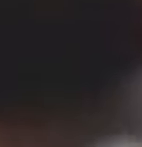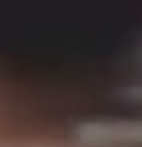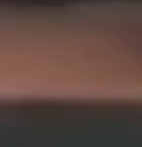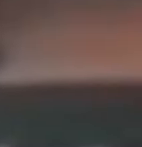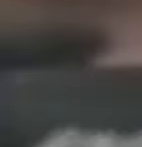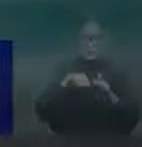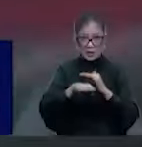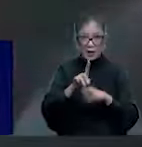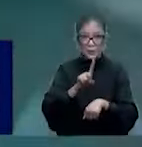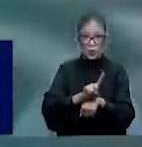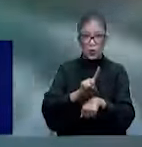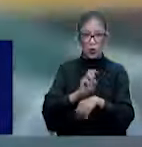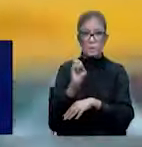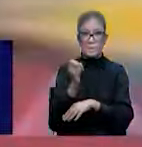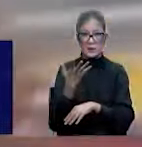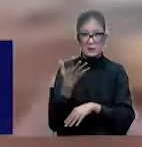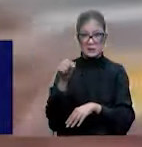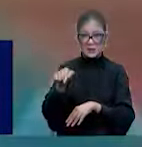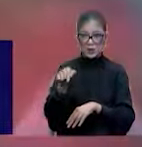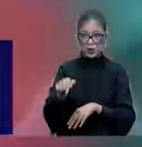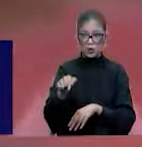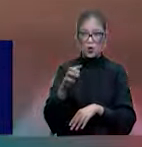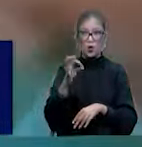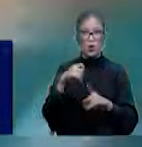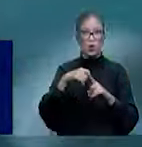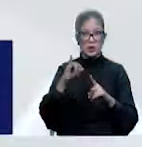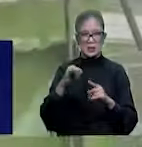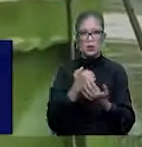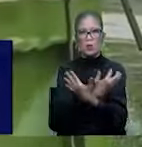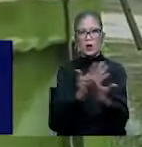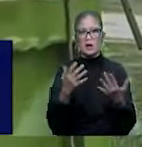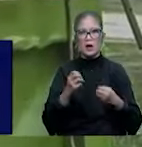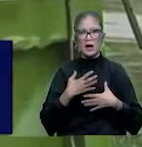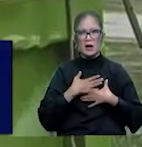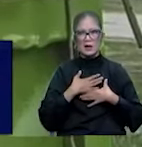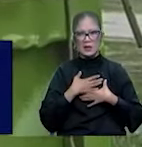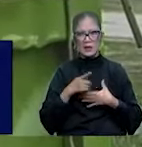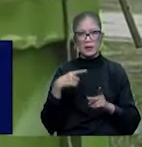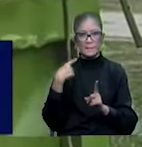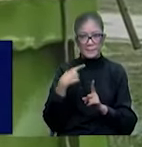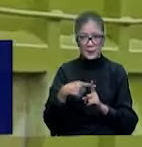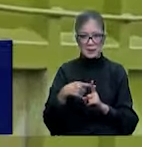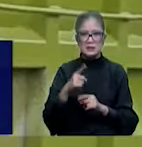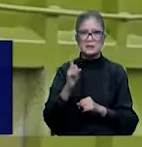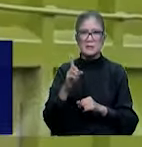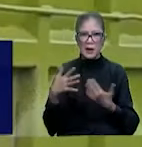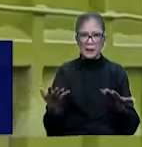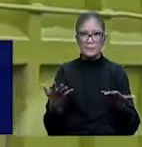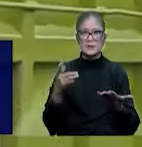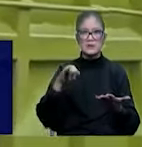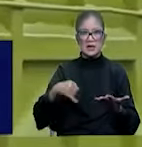di kawasan Kayu Agung, Kabupaten Ogan, Komering Ilir, sempat mengejutkan warga. Truk disebut warga tak kuat melintasi jalan menanjak hingga